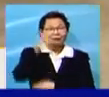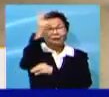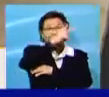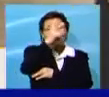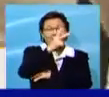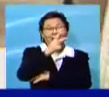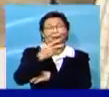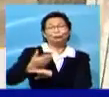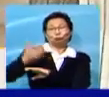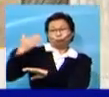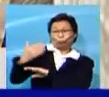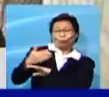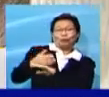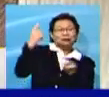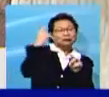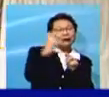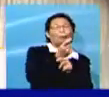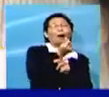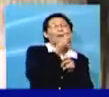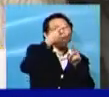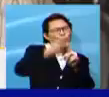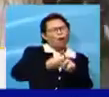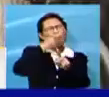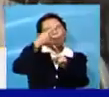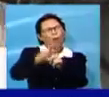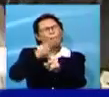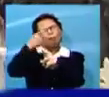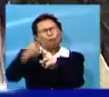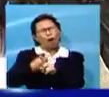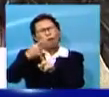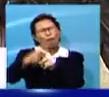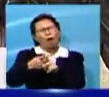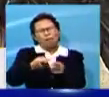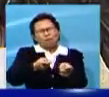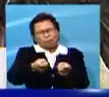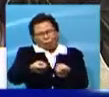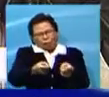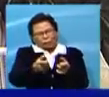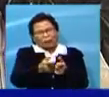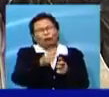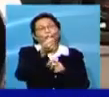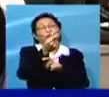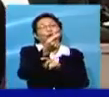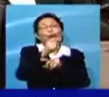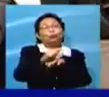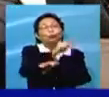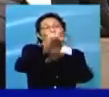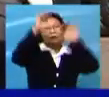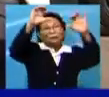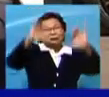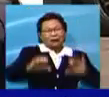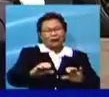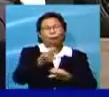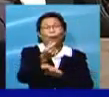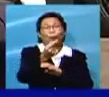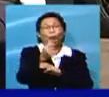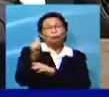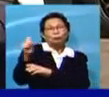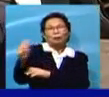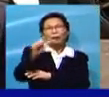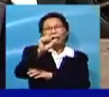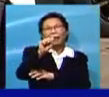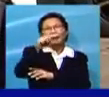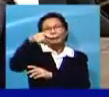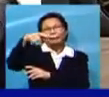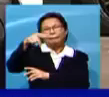Kerajaan sebelum ini melaksanakan penetapan harga bulanan secara pengapungan terkawal dengan menggunapakai formula mekanisme harga automatik